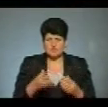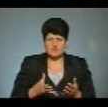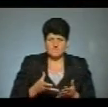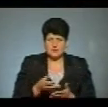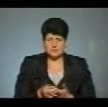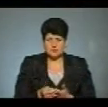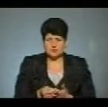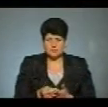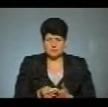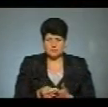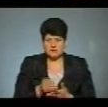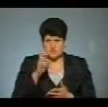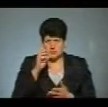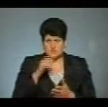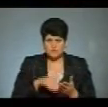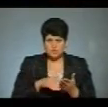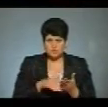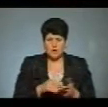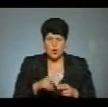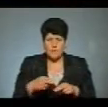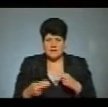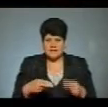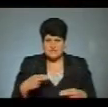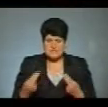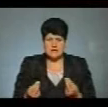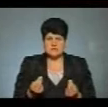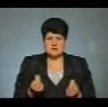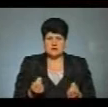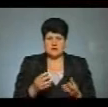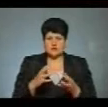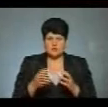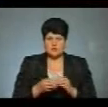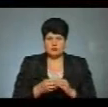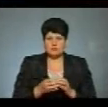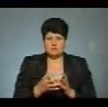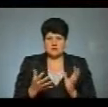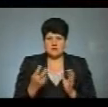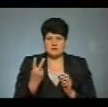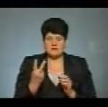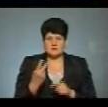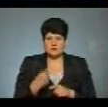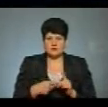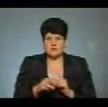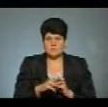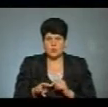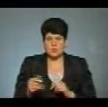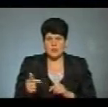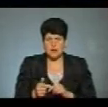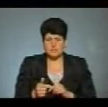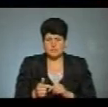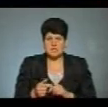виплачено державних допомог, компенсацій на суму понад 2,5 мільйони